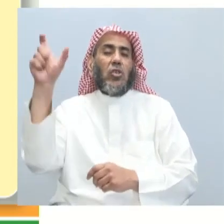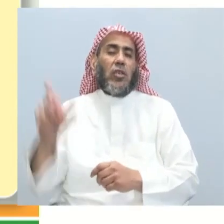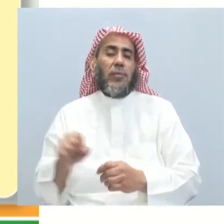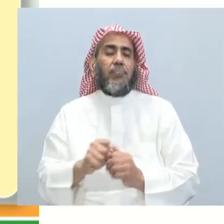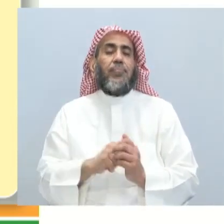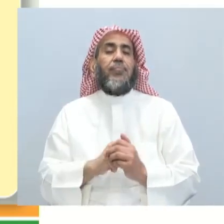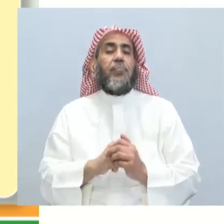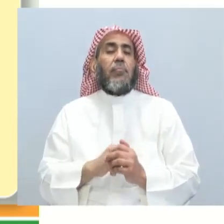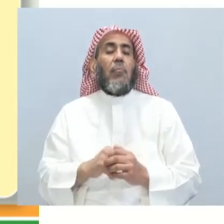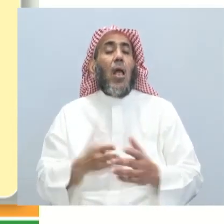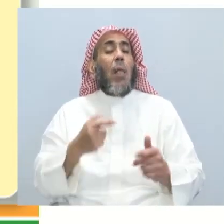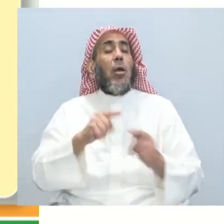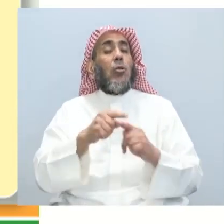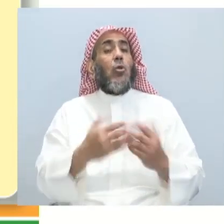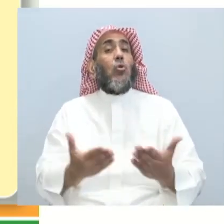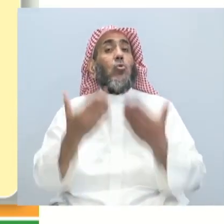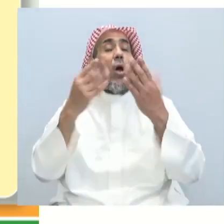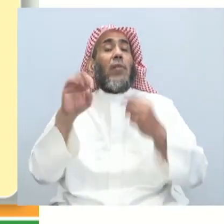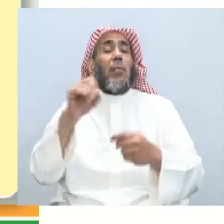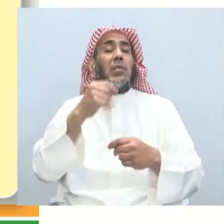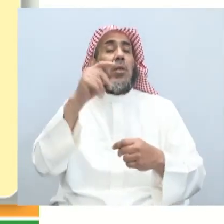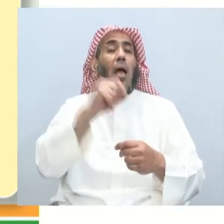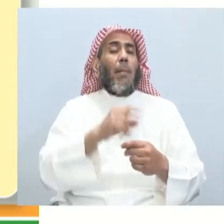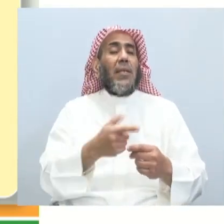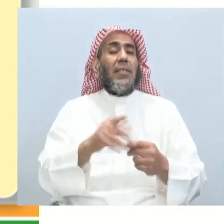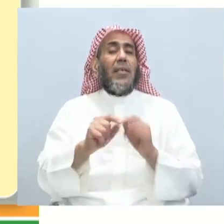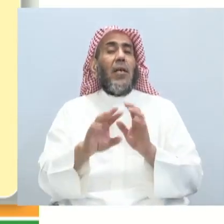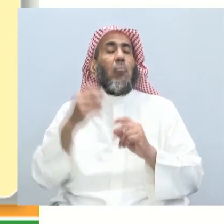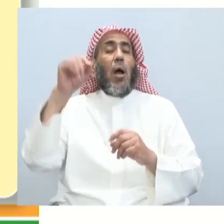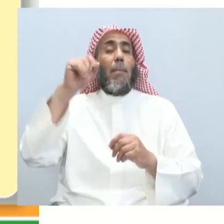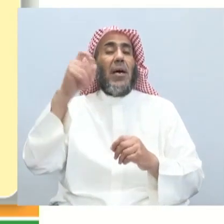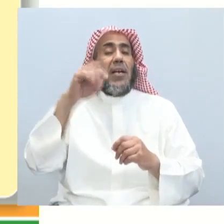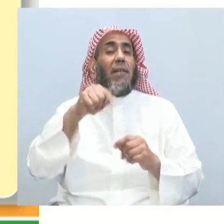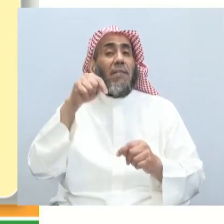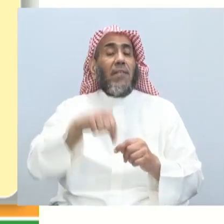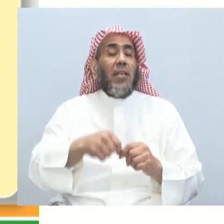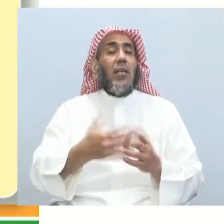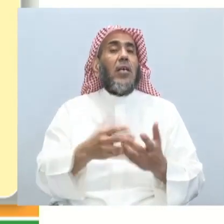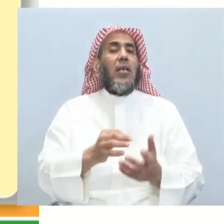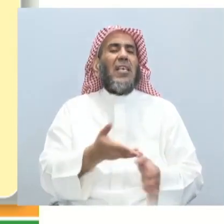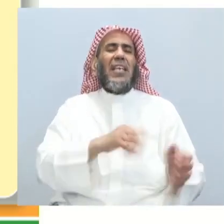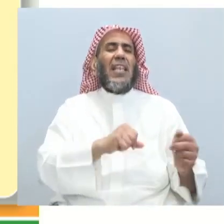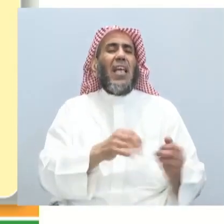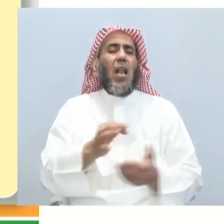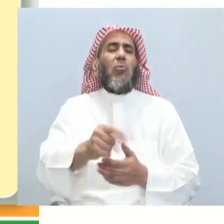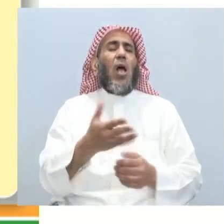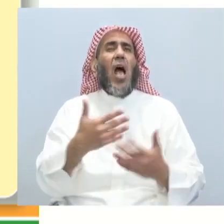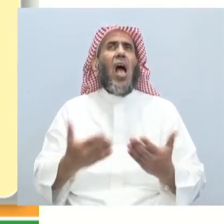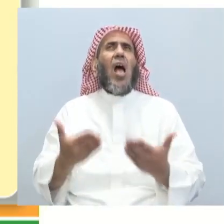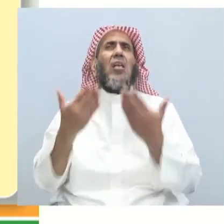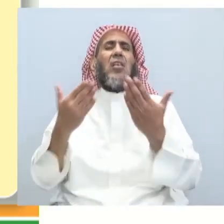الشخصي ع ما يدل الدعاء في رثاء عبد العزيز بن حمد المعمر في رثاء المدن لما تحدث قال عسى